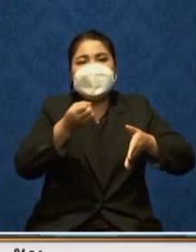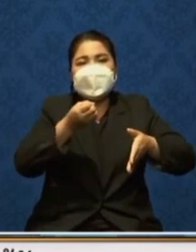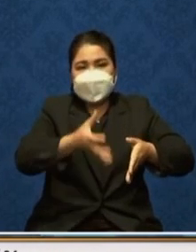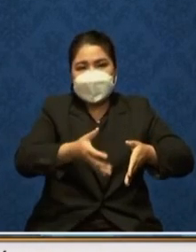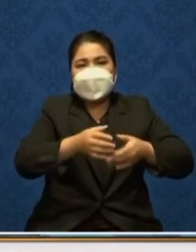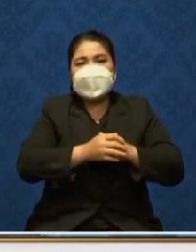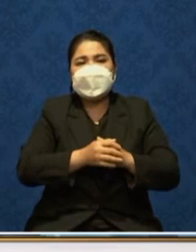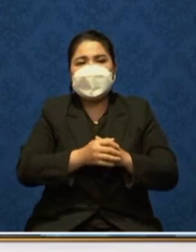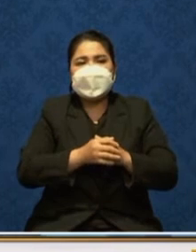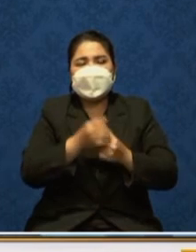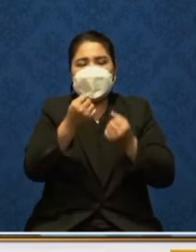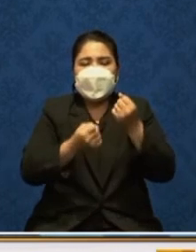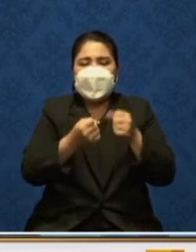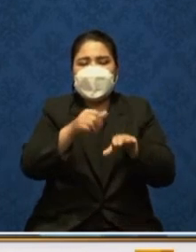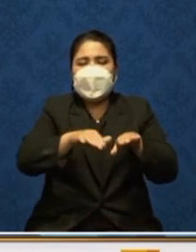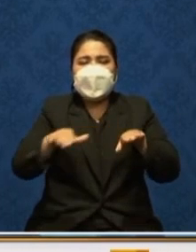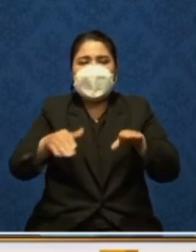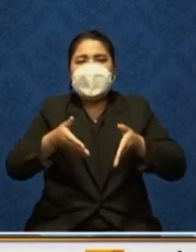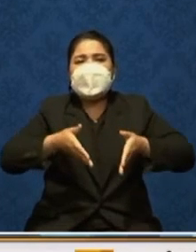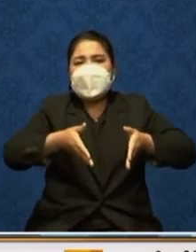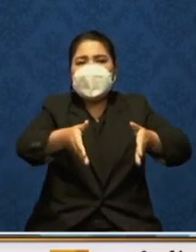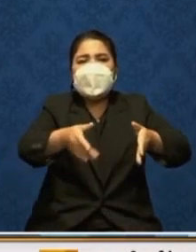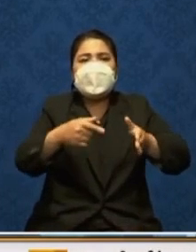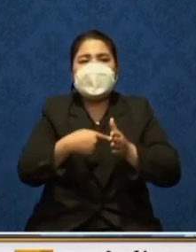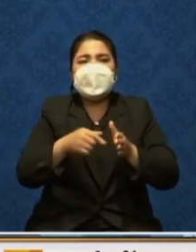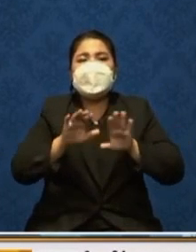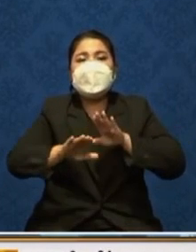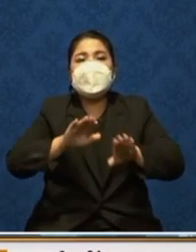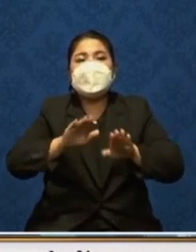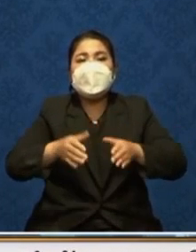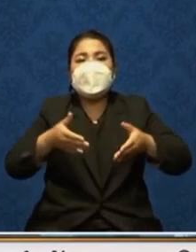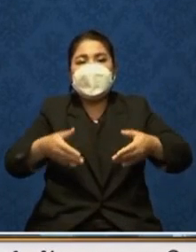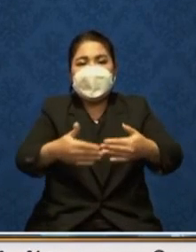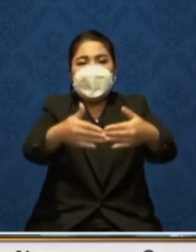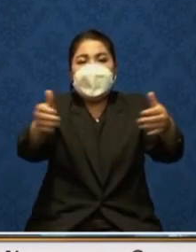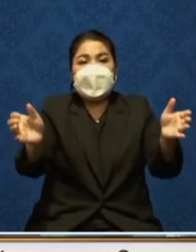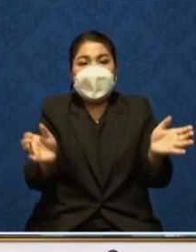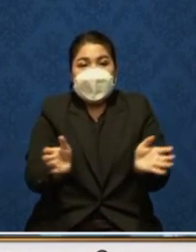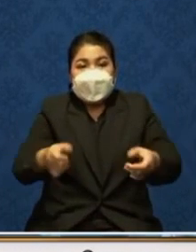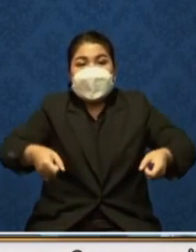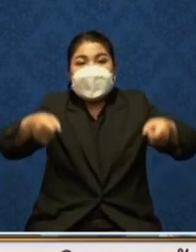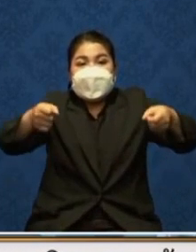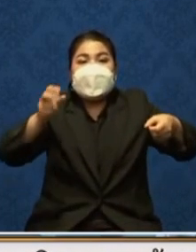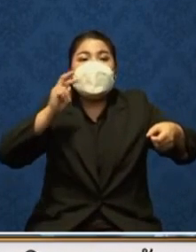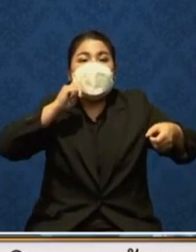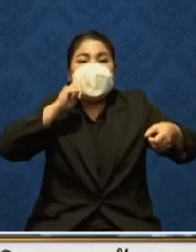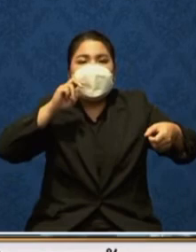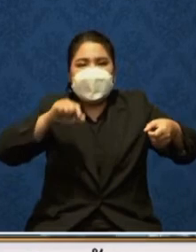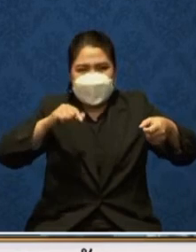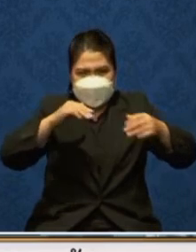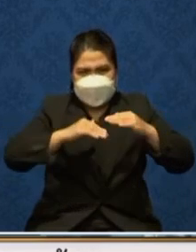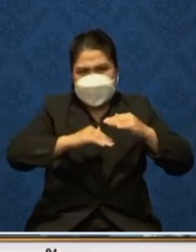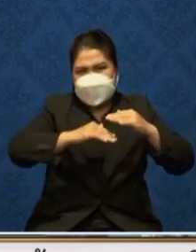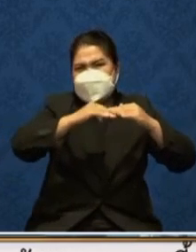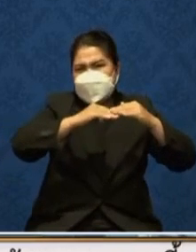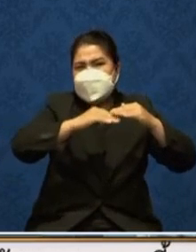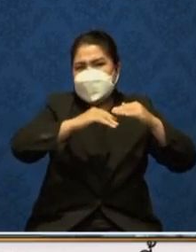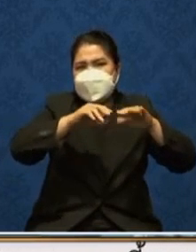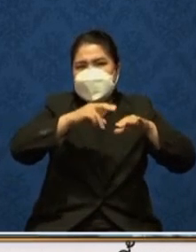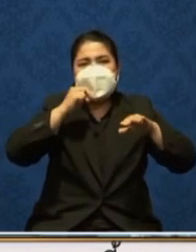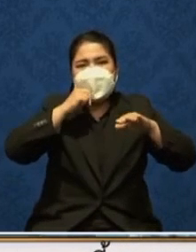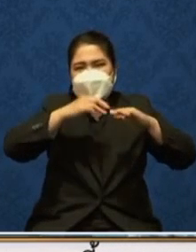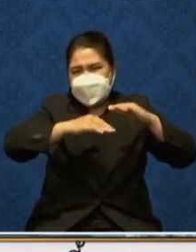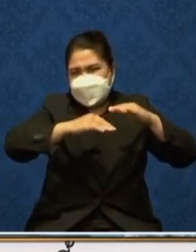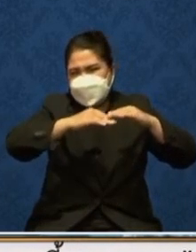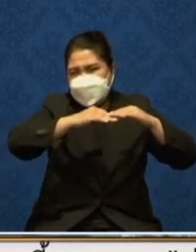การทเรามอง mintวามจุกมีฟัน้ำทนมคนใช้เยอะก็คอ ถงน้ำใล้ๆเต็แะใทกับกั